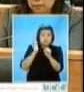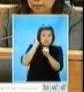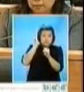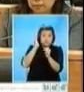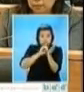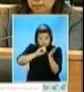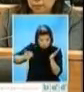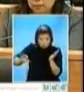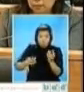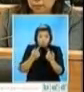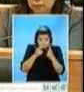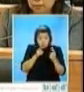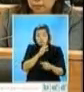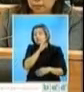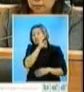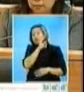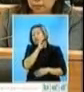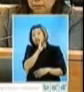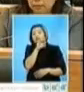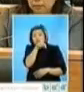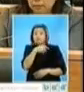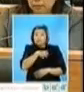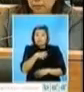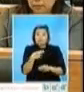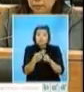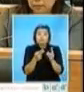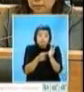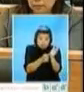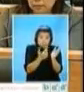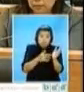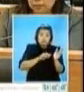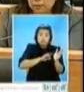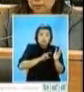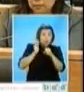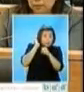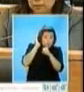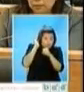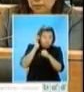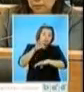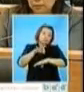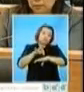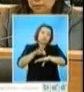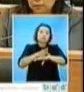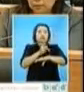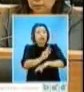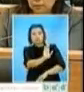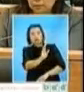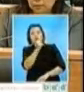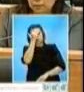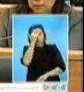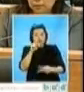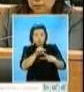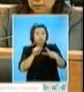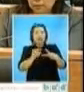ถ้าท่านยังยืนยันที่จะเสนอญัตติต่อไปท่านก็ไม่ควรที่จะทำหน้าที่ประธานครับเพราะท่านเลือกเอาครับ2 อย่างเองครับเพื่อให้สภานี้มันเรียบ